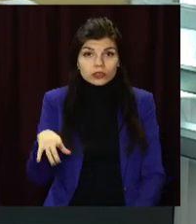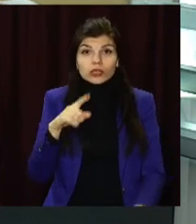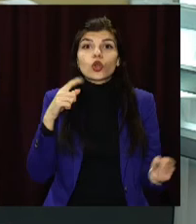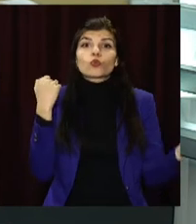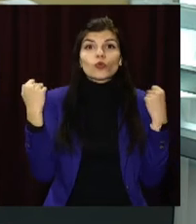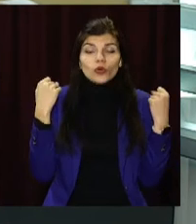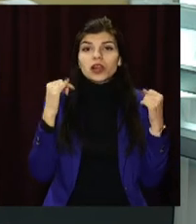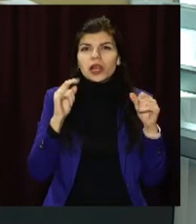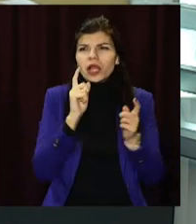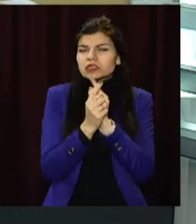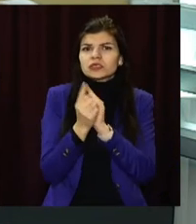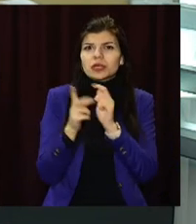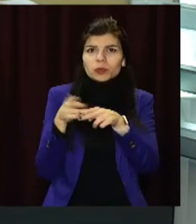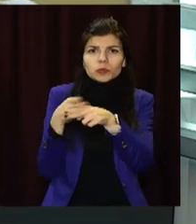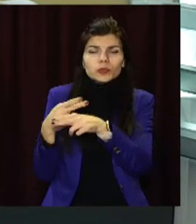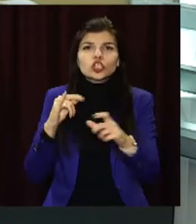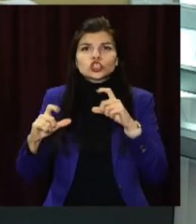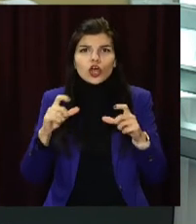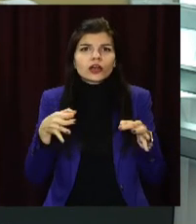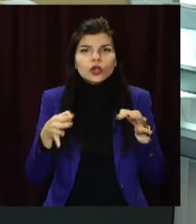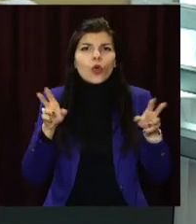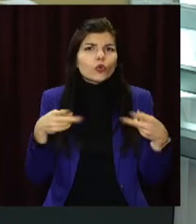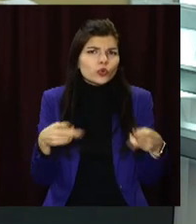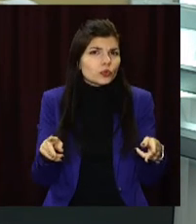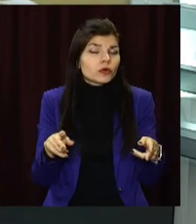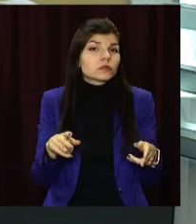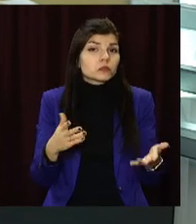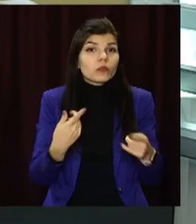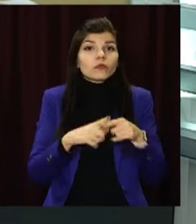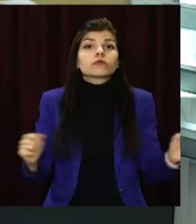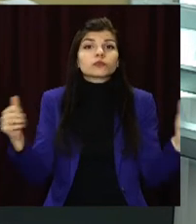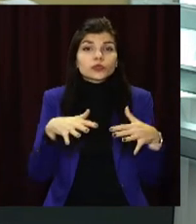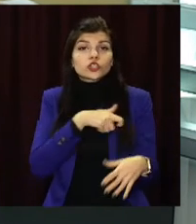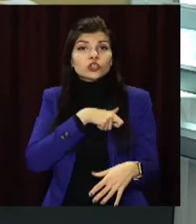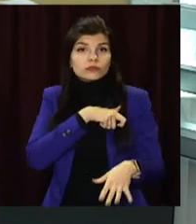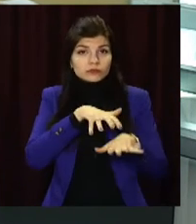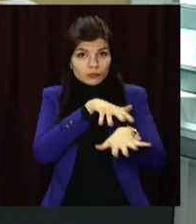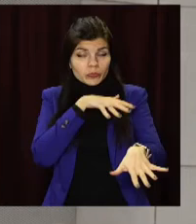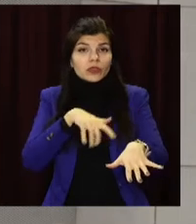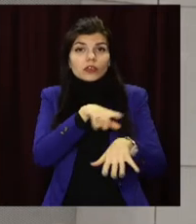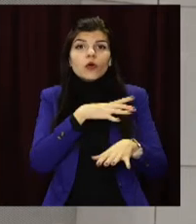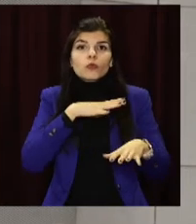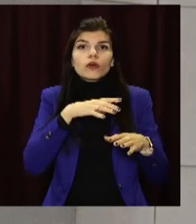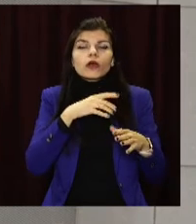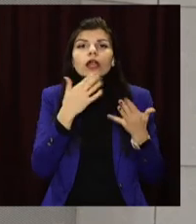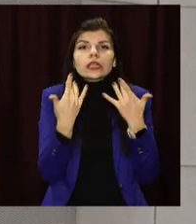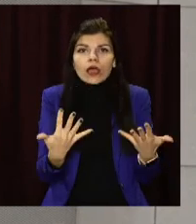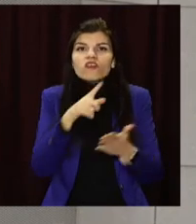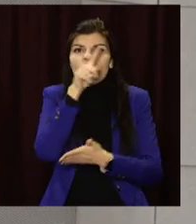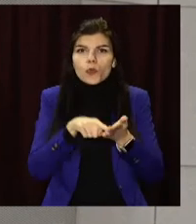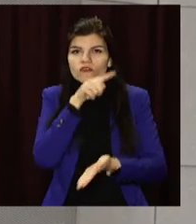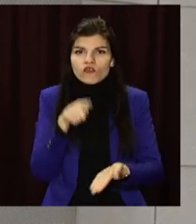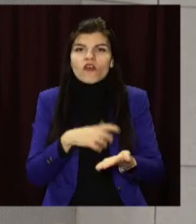шкіл та реорганізація міського шахово-шашкового клубу. На черговій сесії міської ради Дніпра депутати ухвалили кілька сотень